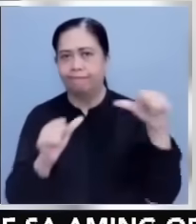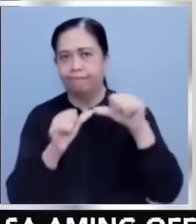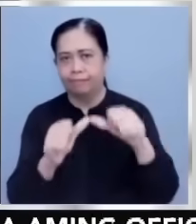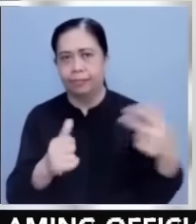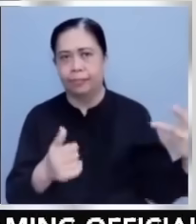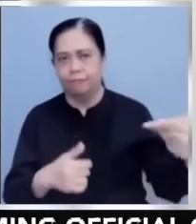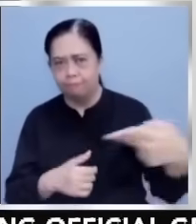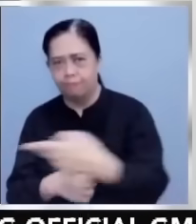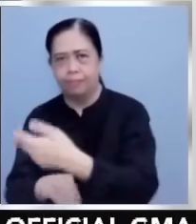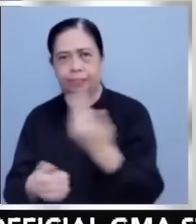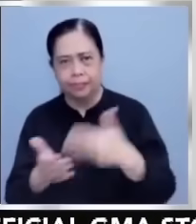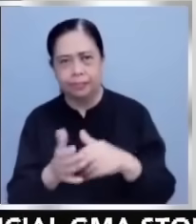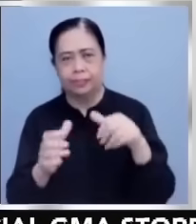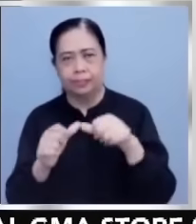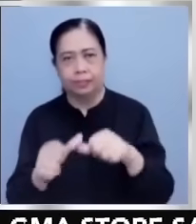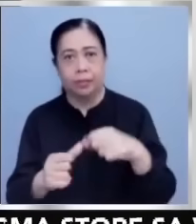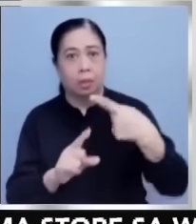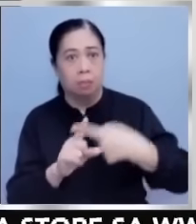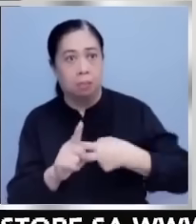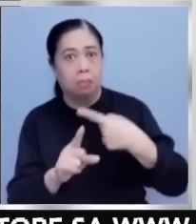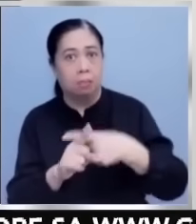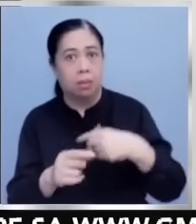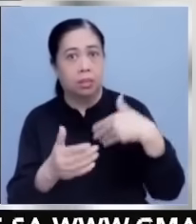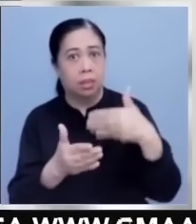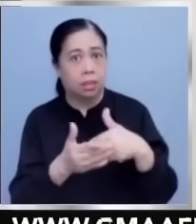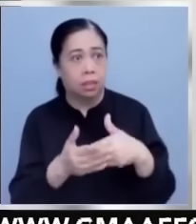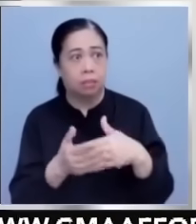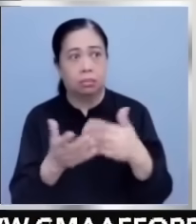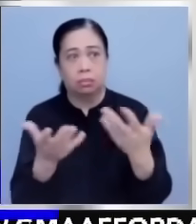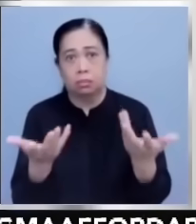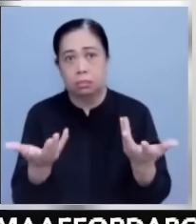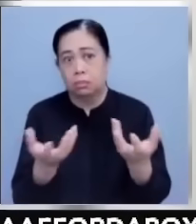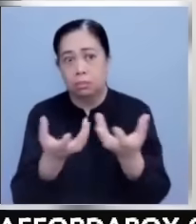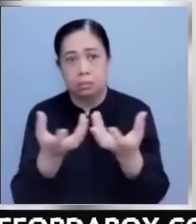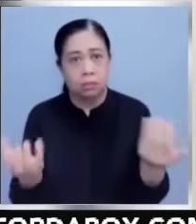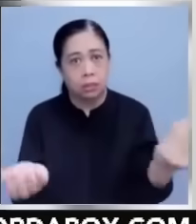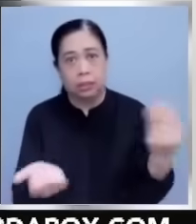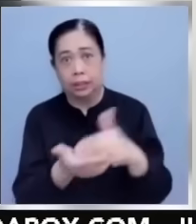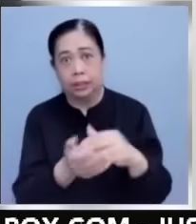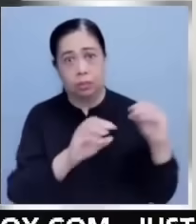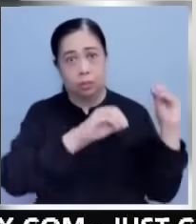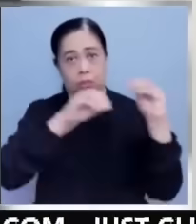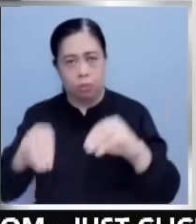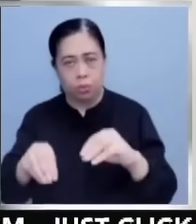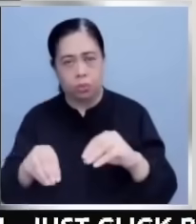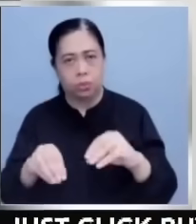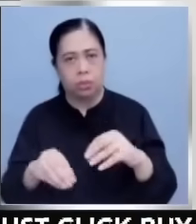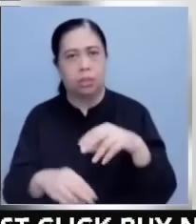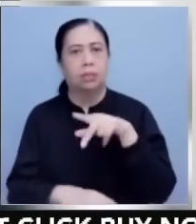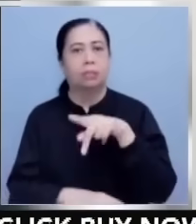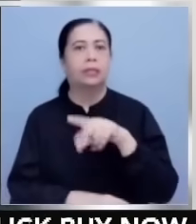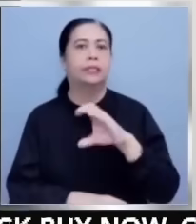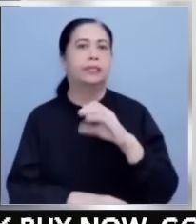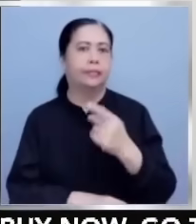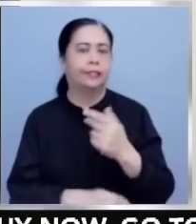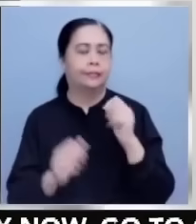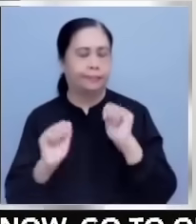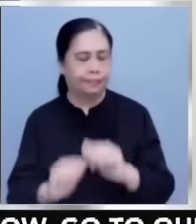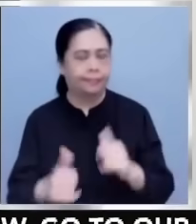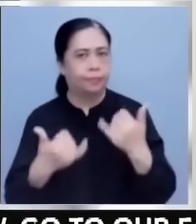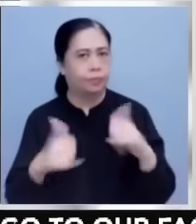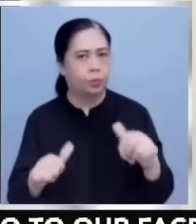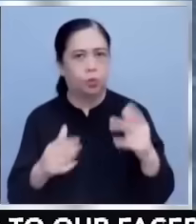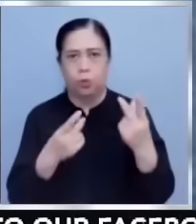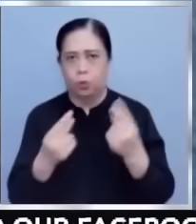months, if ever that barrier will once again be in place, the Philippine Coast Guard will do whatever it takes for us to remove the